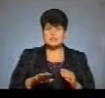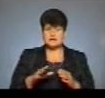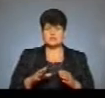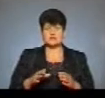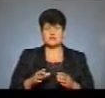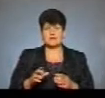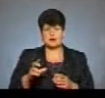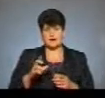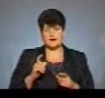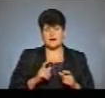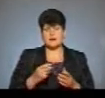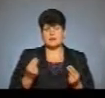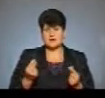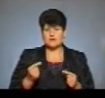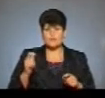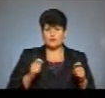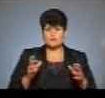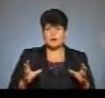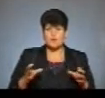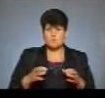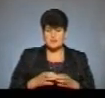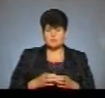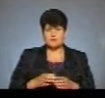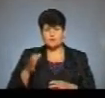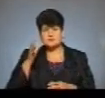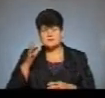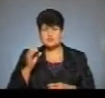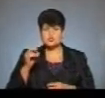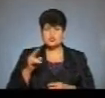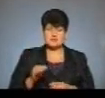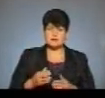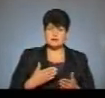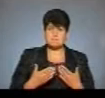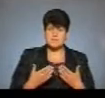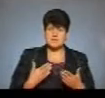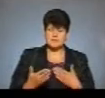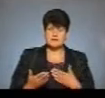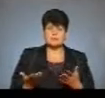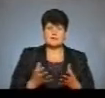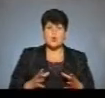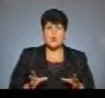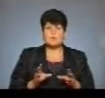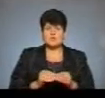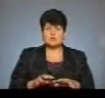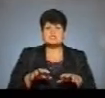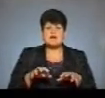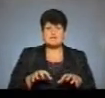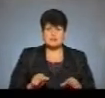форуми, де об'єднується освіта, соціальні партнери, де об'єднується